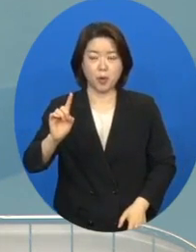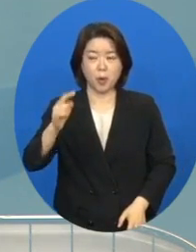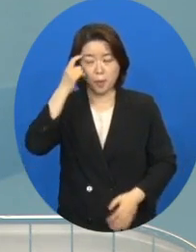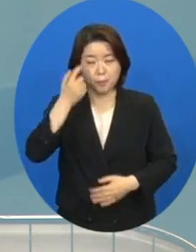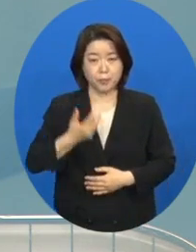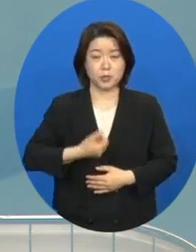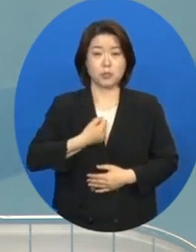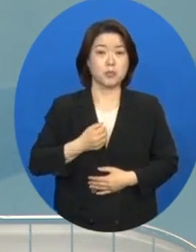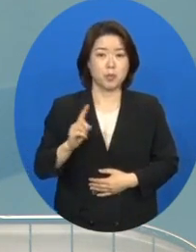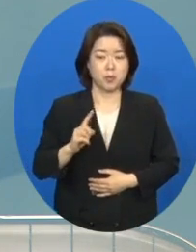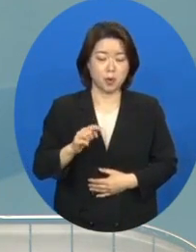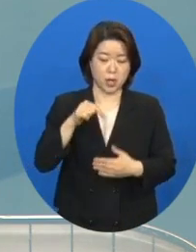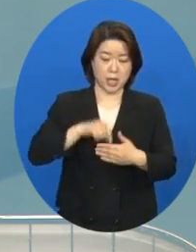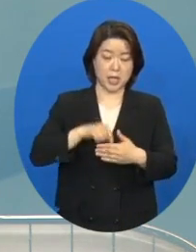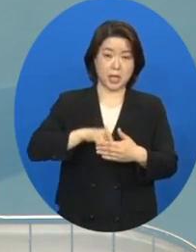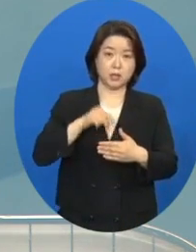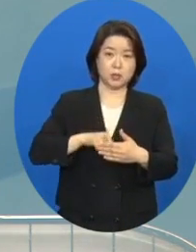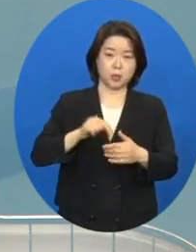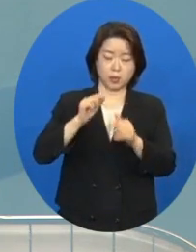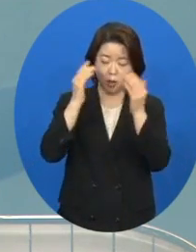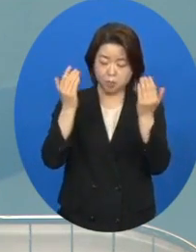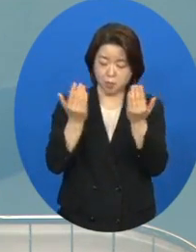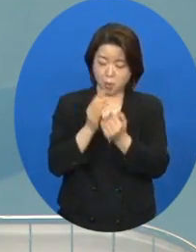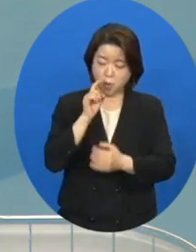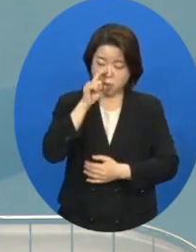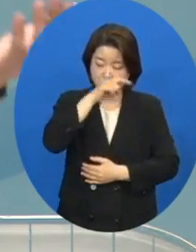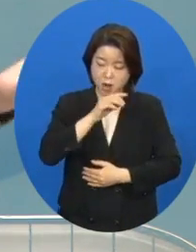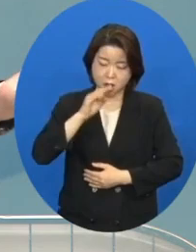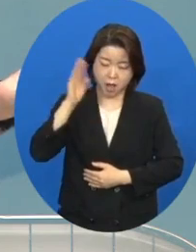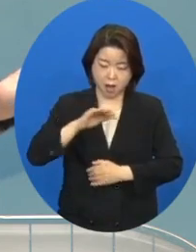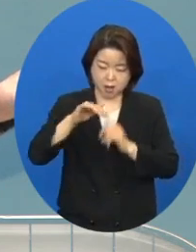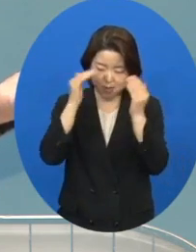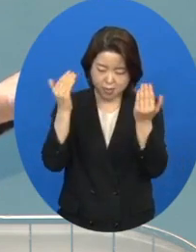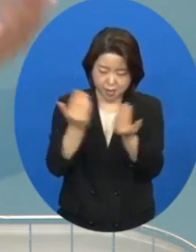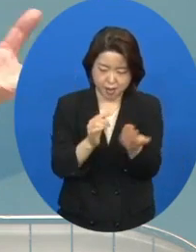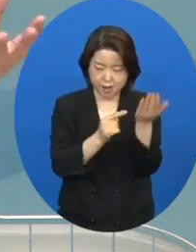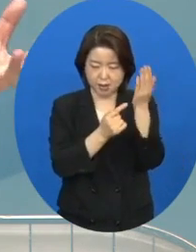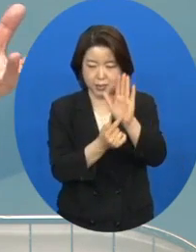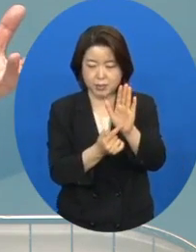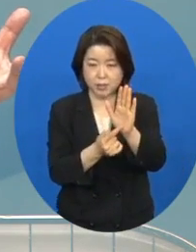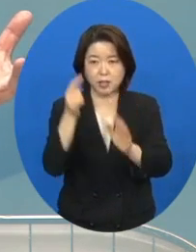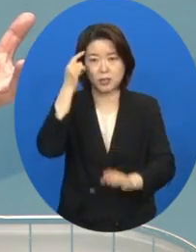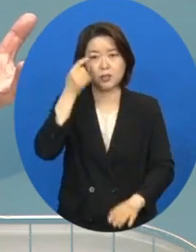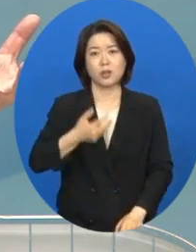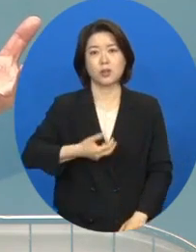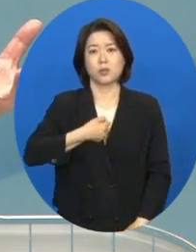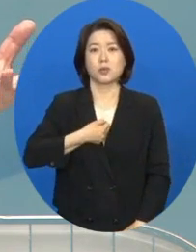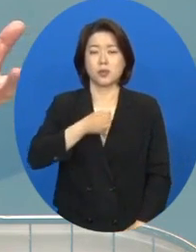충격이 내 속에 모든 더러운 것과 악한 것이 다 드러나는 충격이에요.